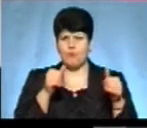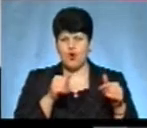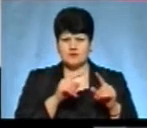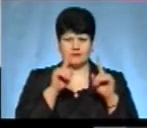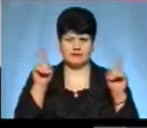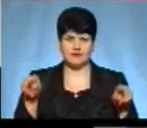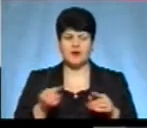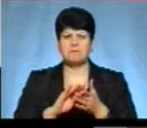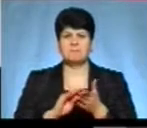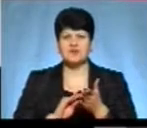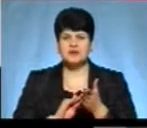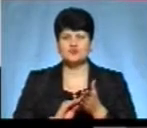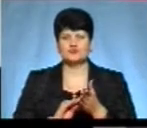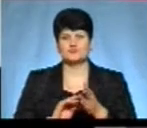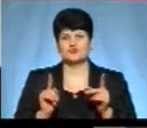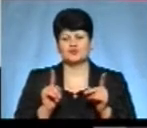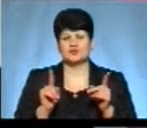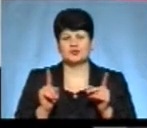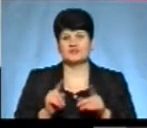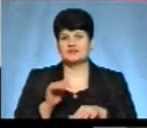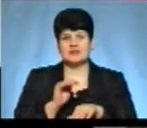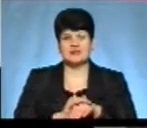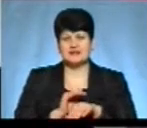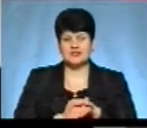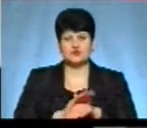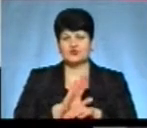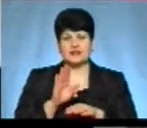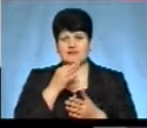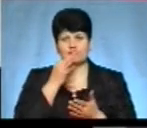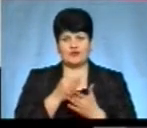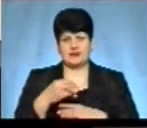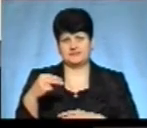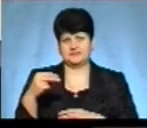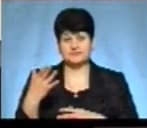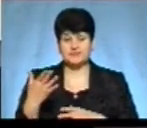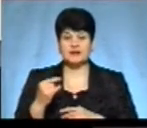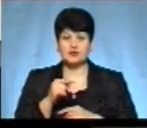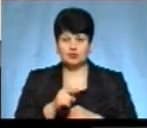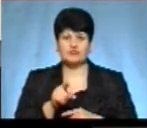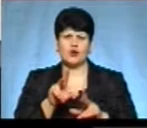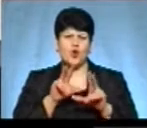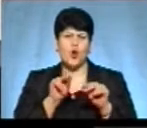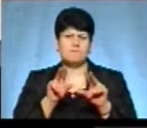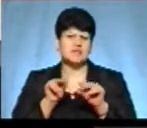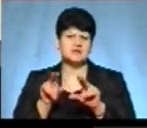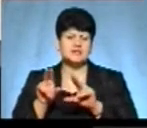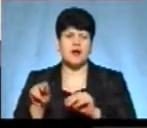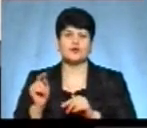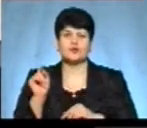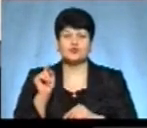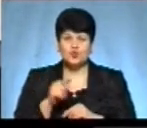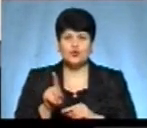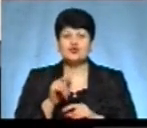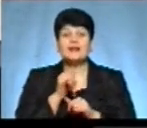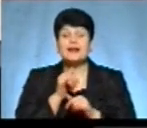сітілайтах, пишуть про ті речі, які не притаманні до повноважень президента України. Тому, відповідно, вони обіцяють те, що